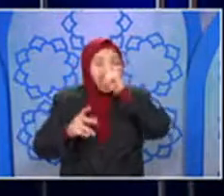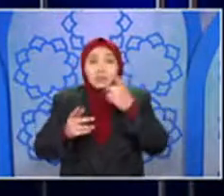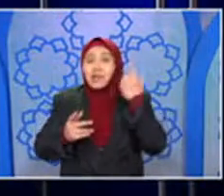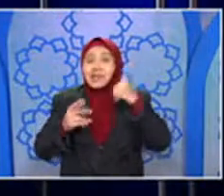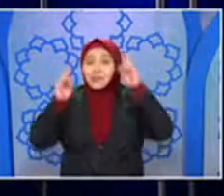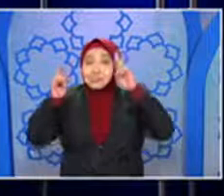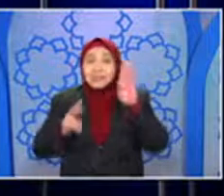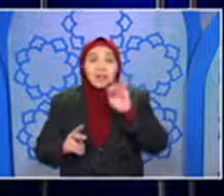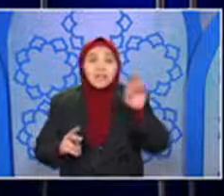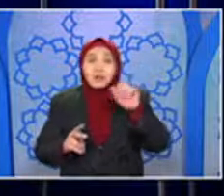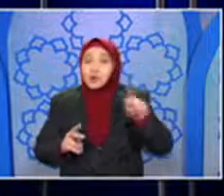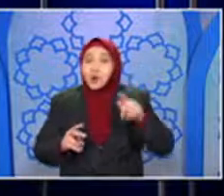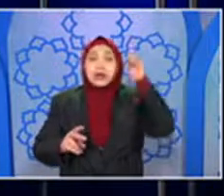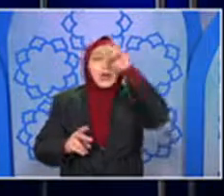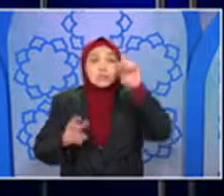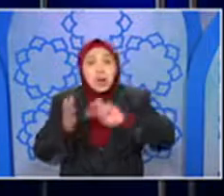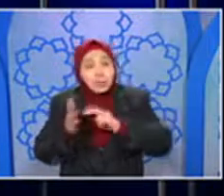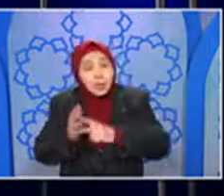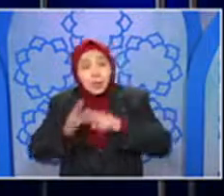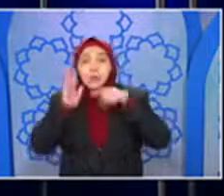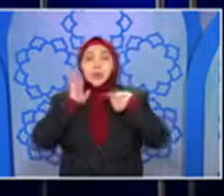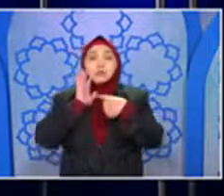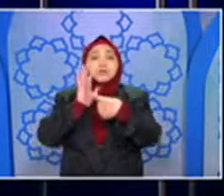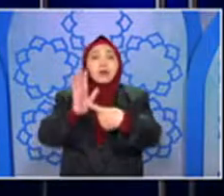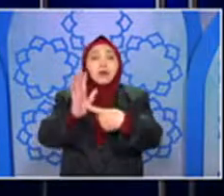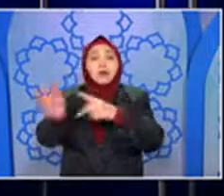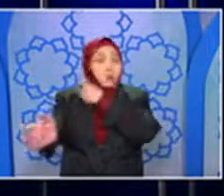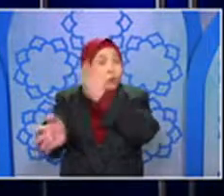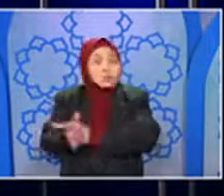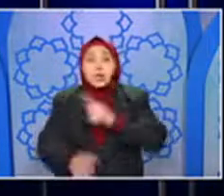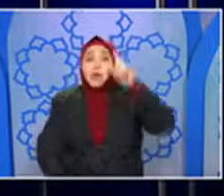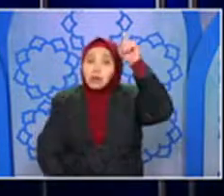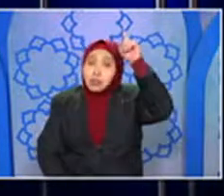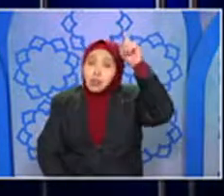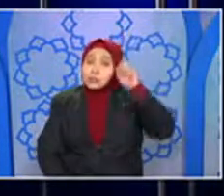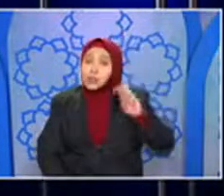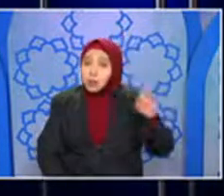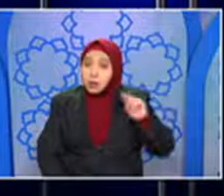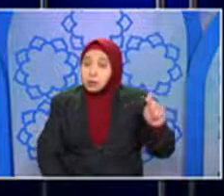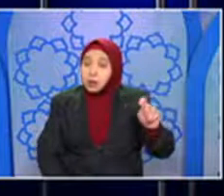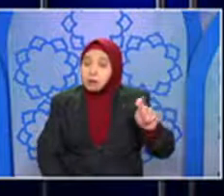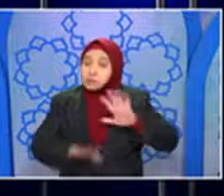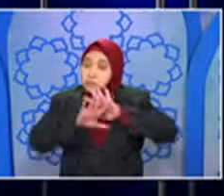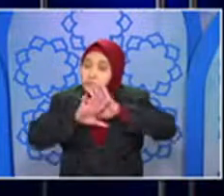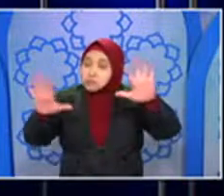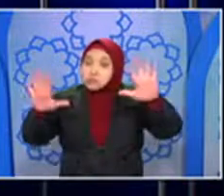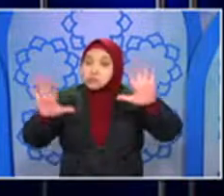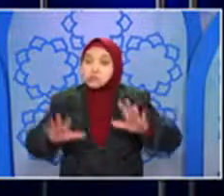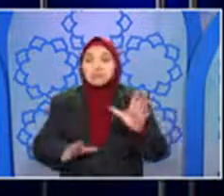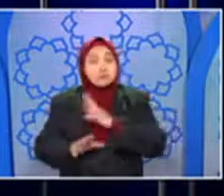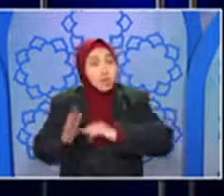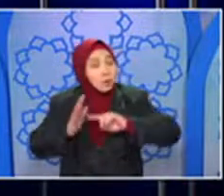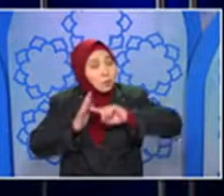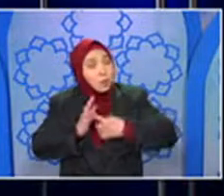tadi. Kerajaan maksudnya memperlihatkan kekuasaan Allah Subhanahu wa taala secara mutlak.